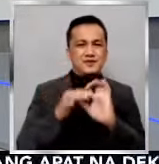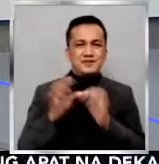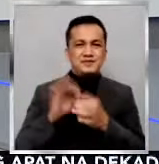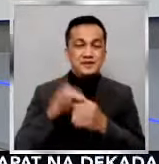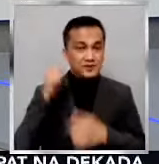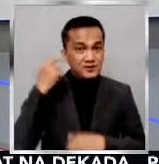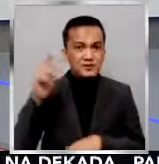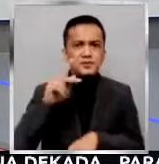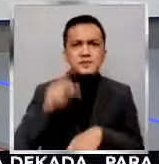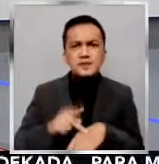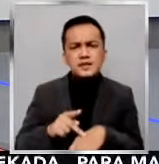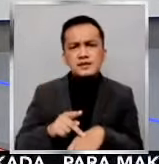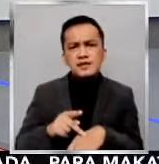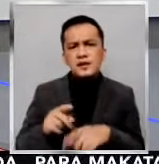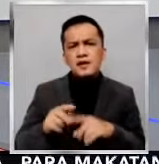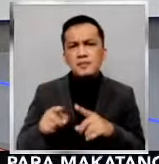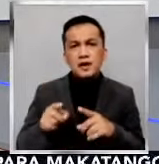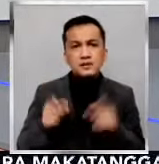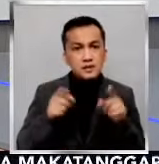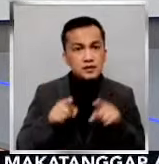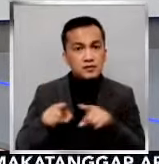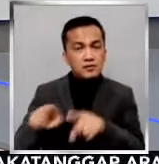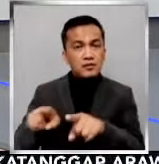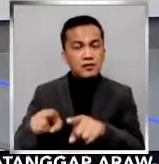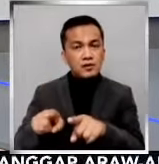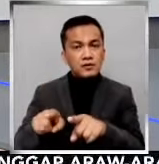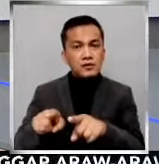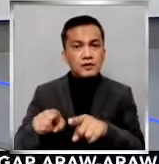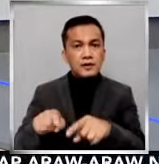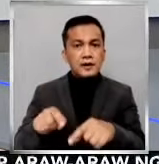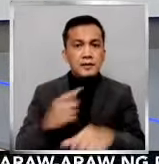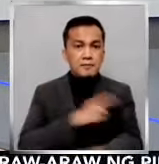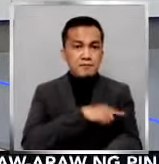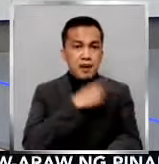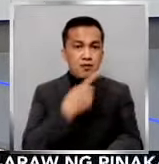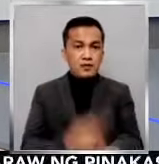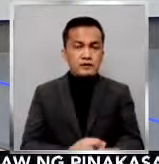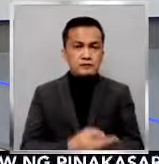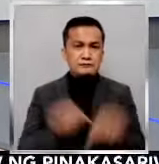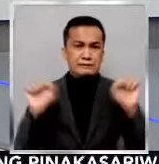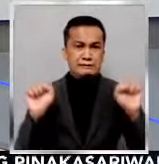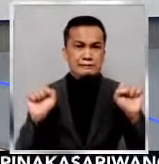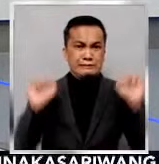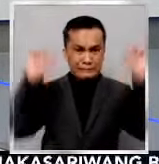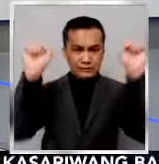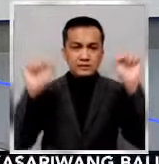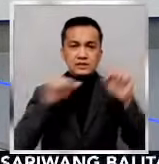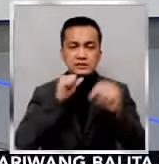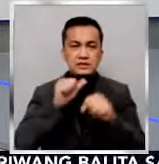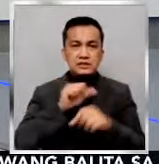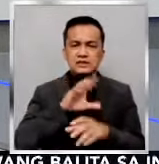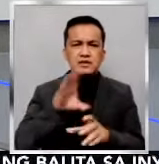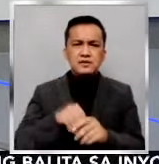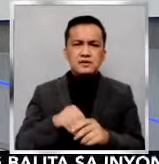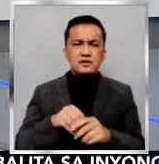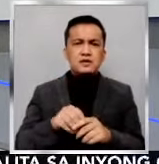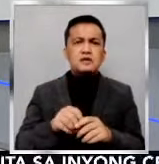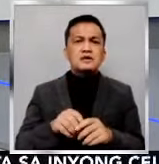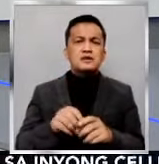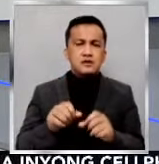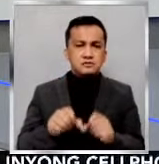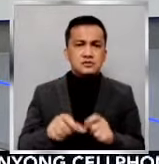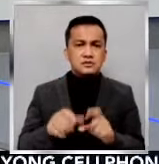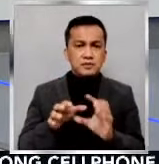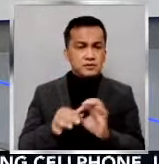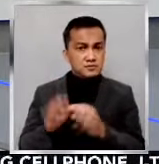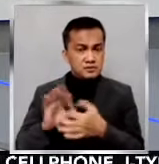ang kahilera nitong powerlifting na hindi kasama sa Olympics, kulang na kulang daw sa suporta. Kahit may mga